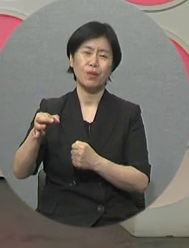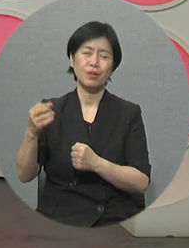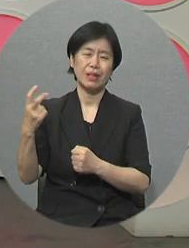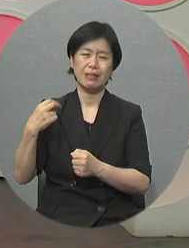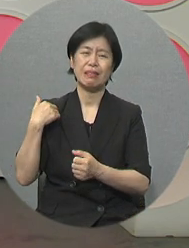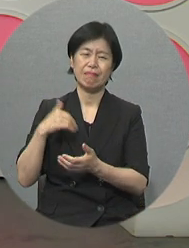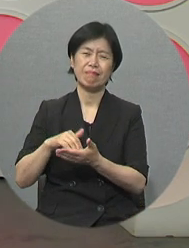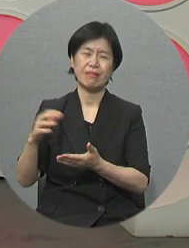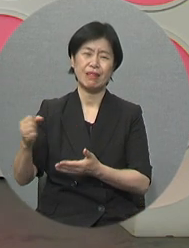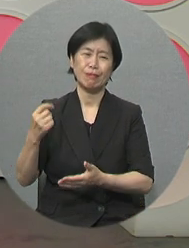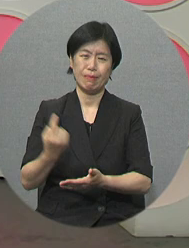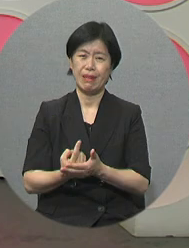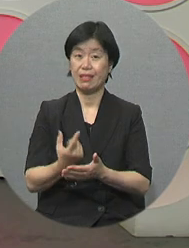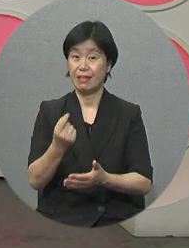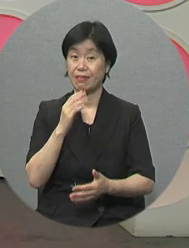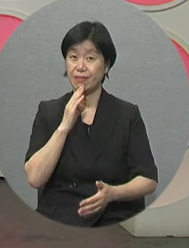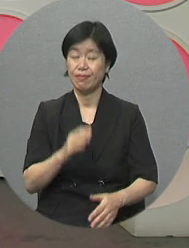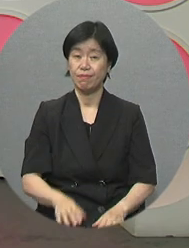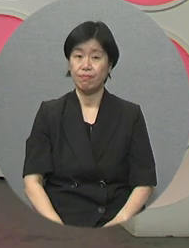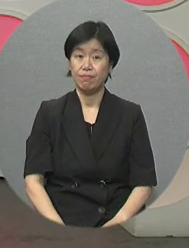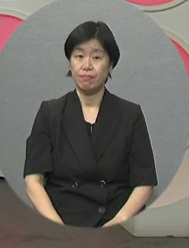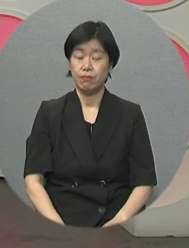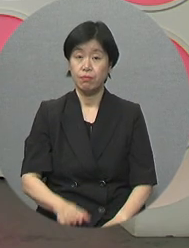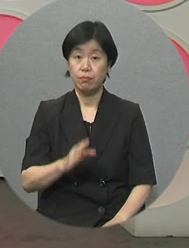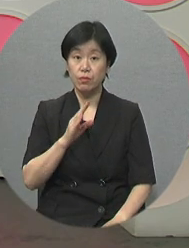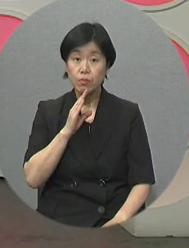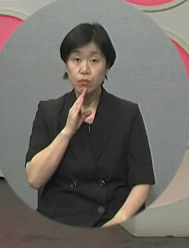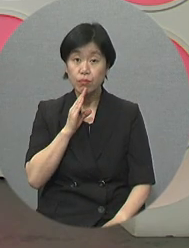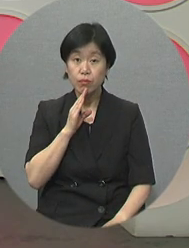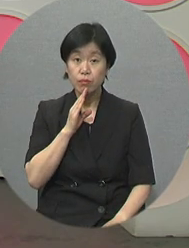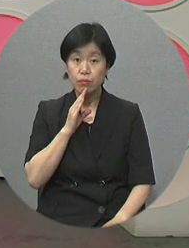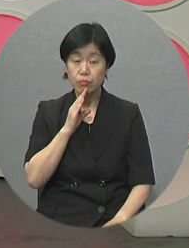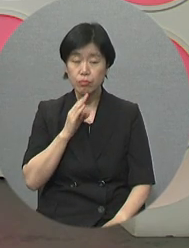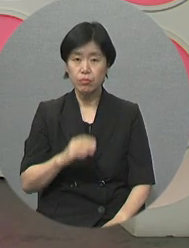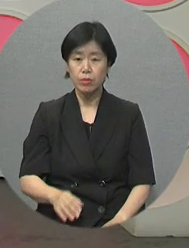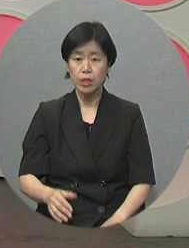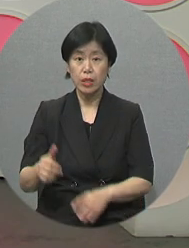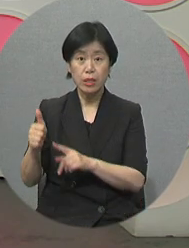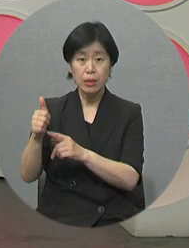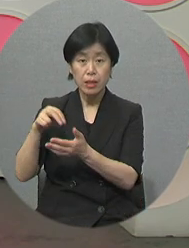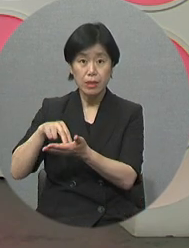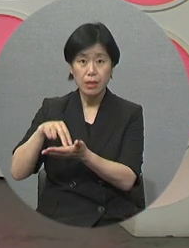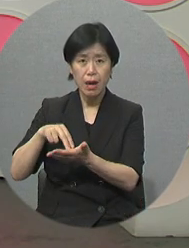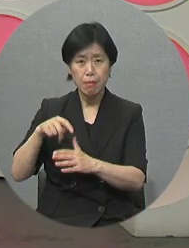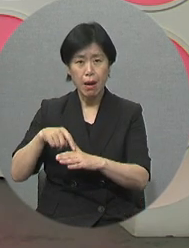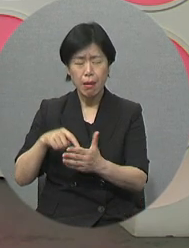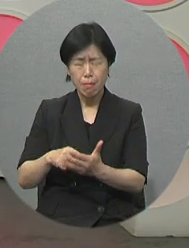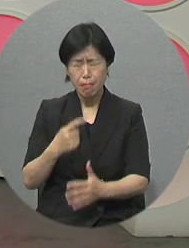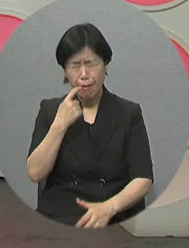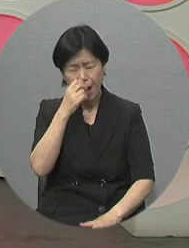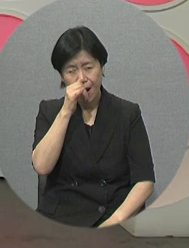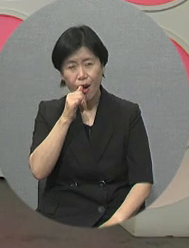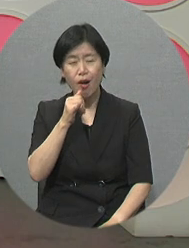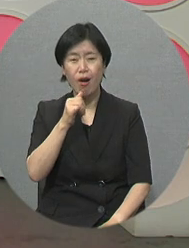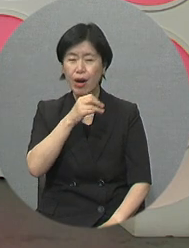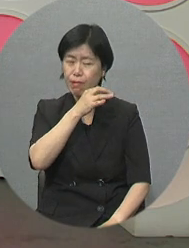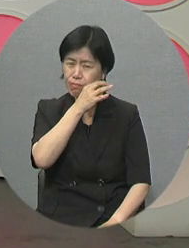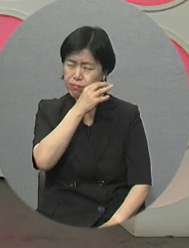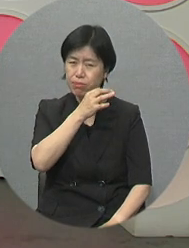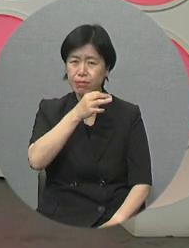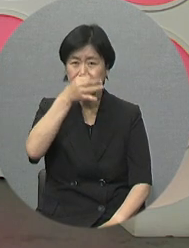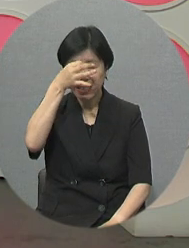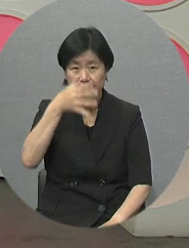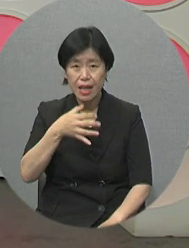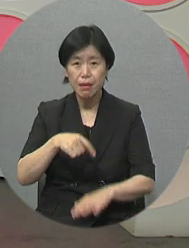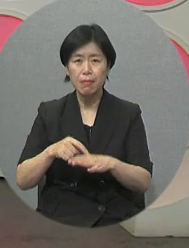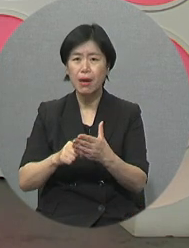이삿짐센터 하시고 그래도 그 창피하고 불편하고 죄스러운 마음을 가지고서 그래도 가서